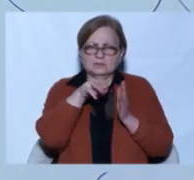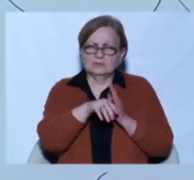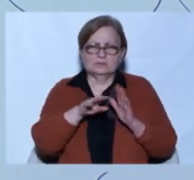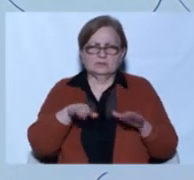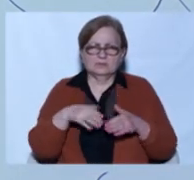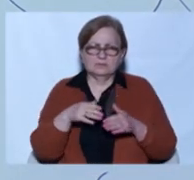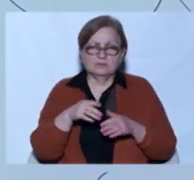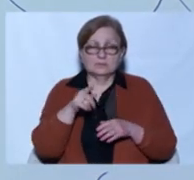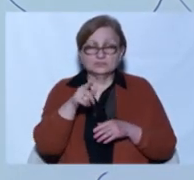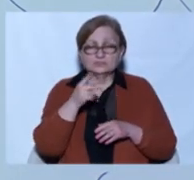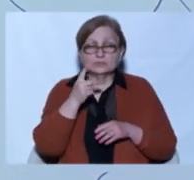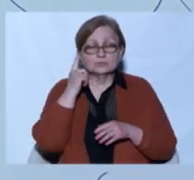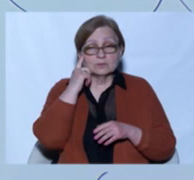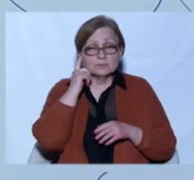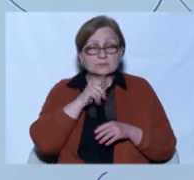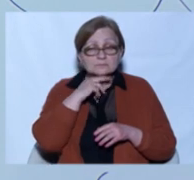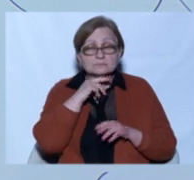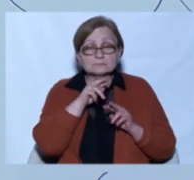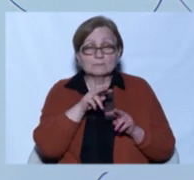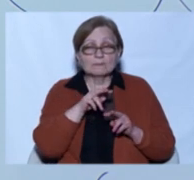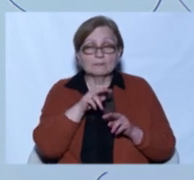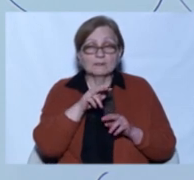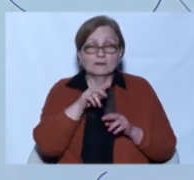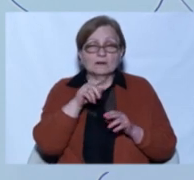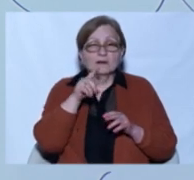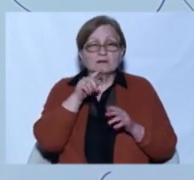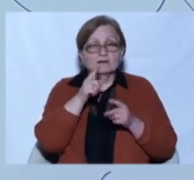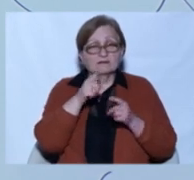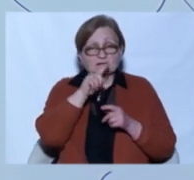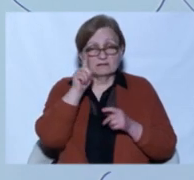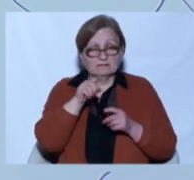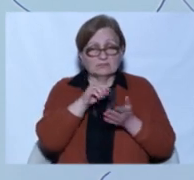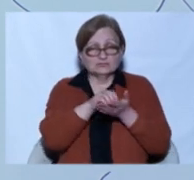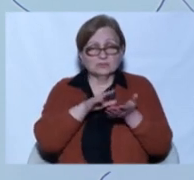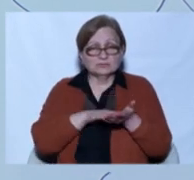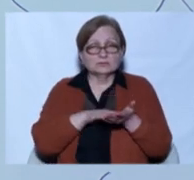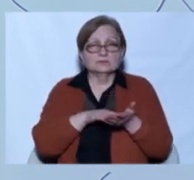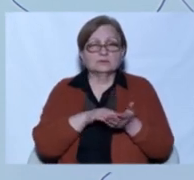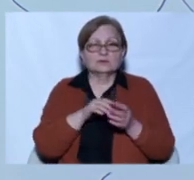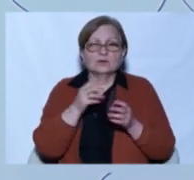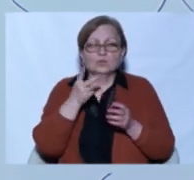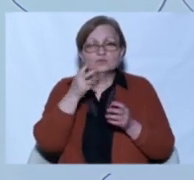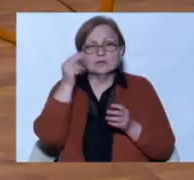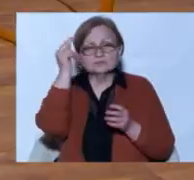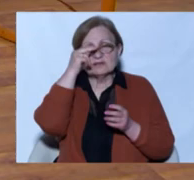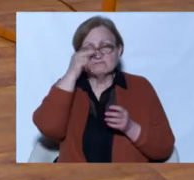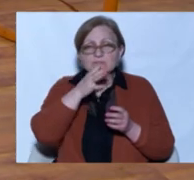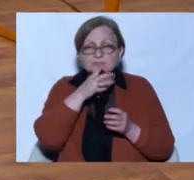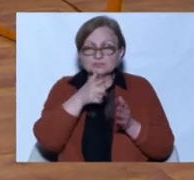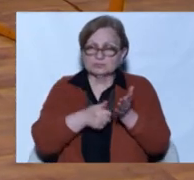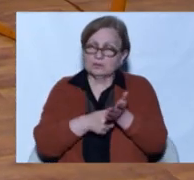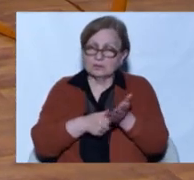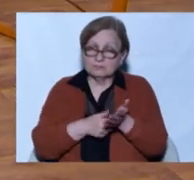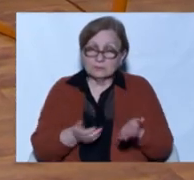აი ამაზეც უნდა გავამახვილოთ ყურადღება, რომ კითხვა ჩანიშნებით ნებისმიერი ტექსტის სწავლების დროს დაგეხმარება. ეს